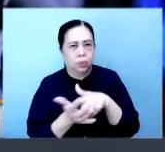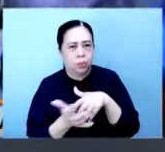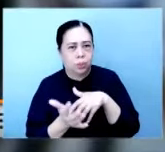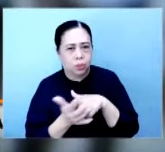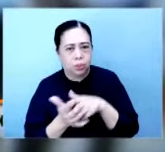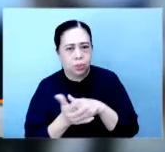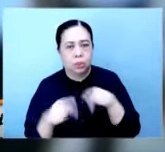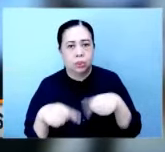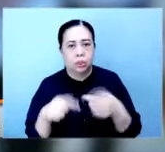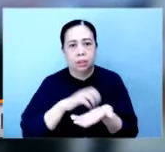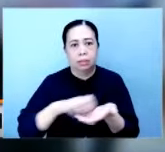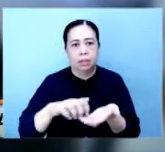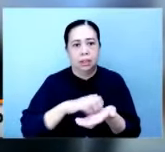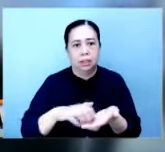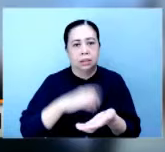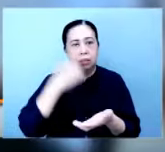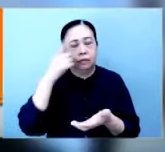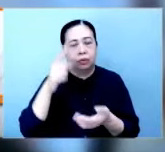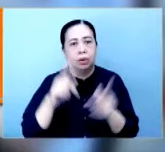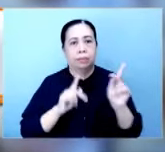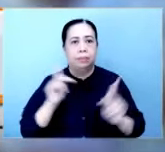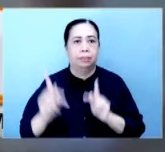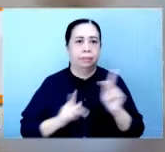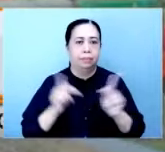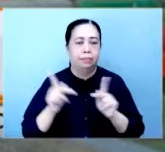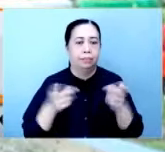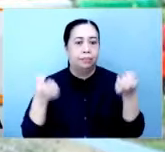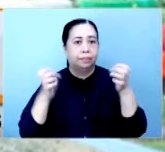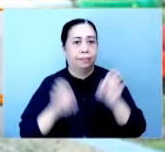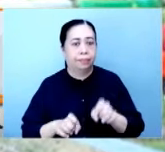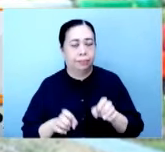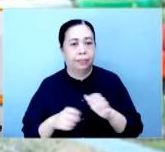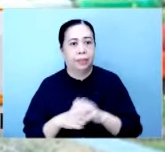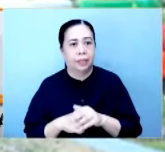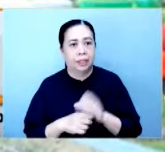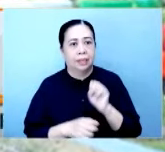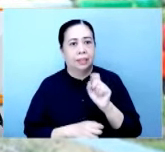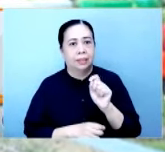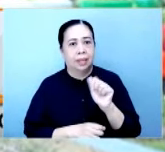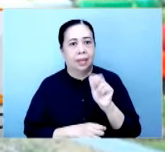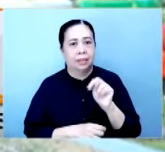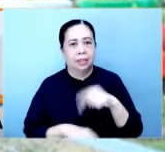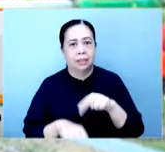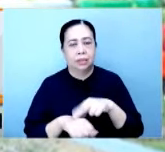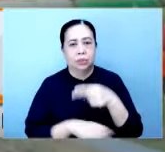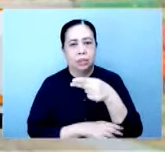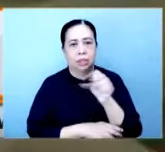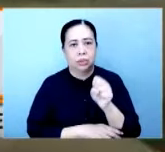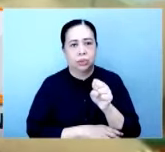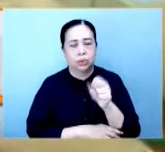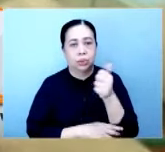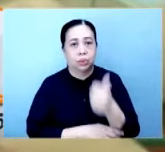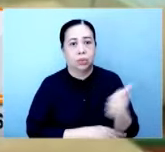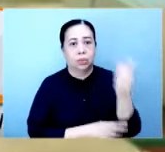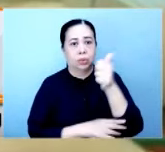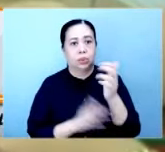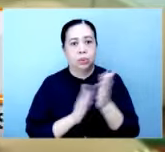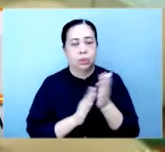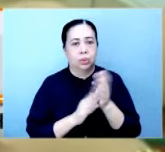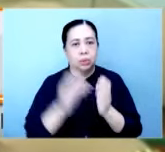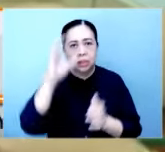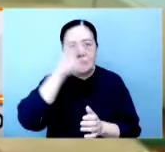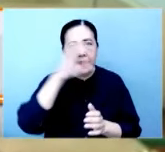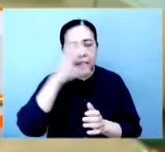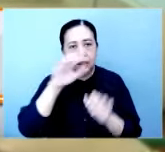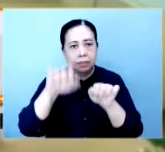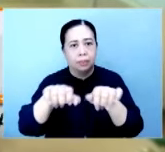gitna ng kanilang practice para sa gagawing performance sa isang event sa Santa Ana National High School. Ang mismong pamunuan ng eskwelahan ang naghanap ng